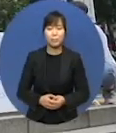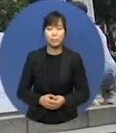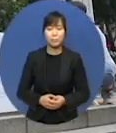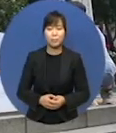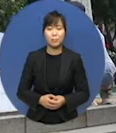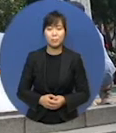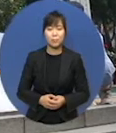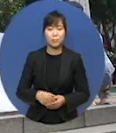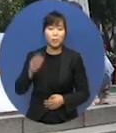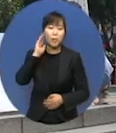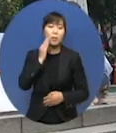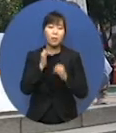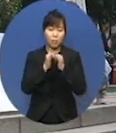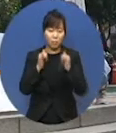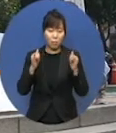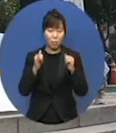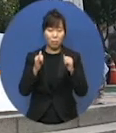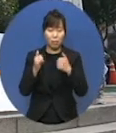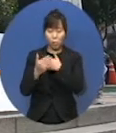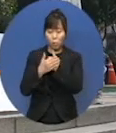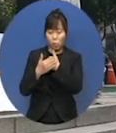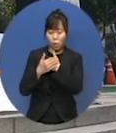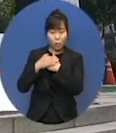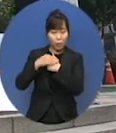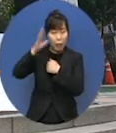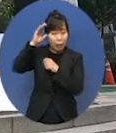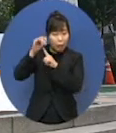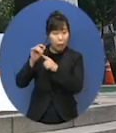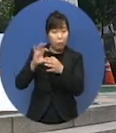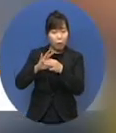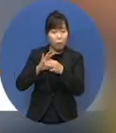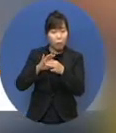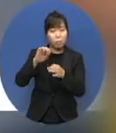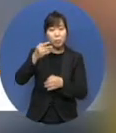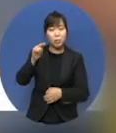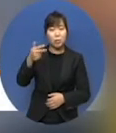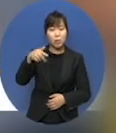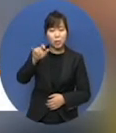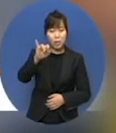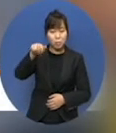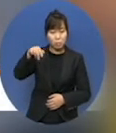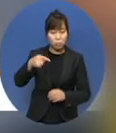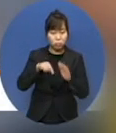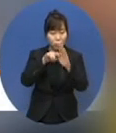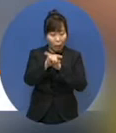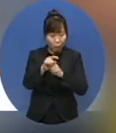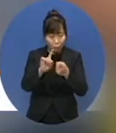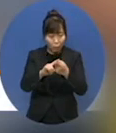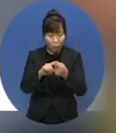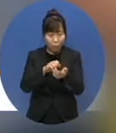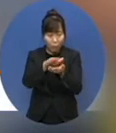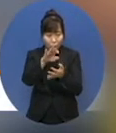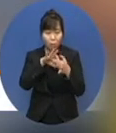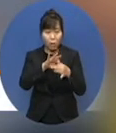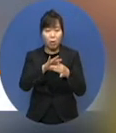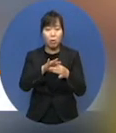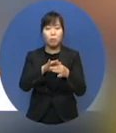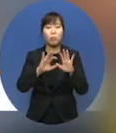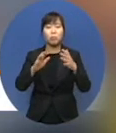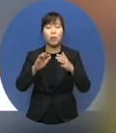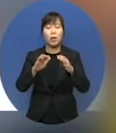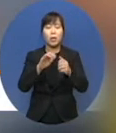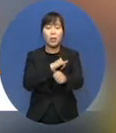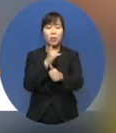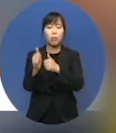청각장애인 보조 견해 출입을 거부한 프랜차이즈 매장의 대해 장애가 국가인권위원회에 시정 권고를